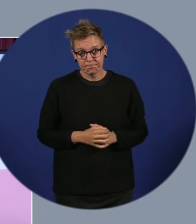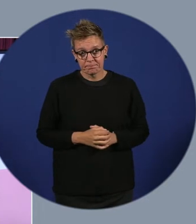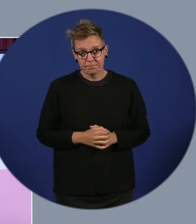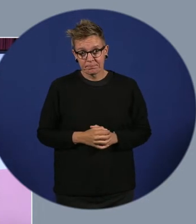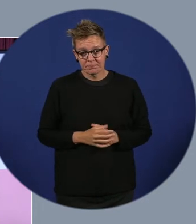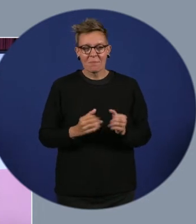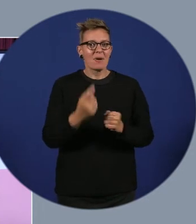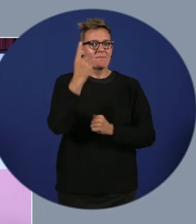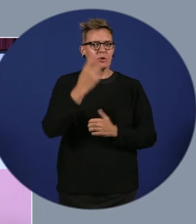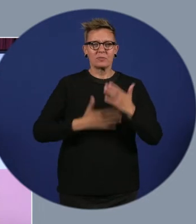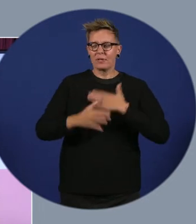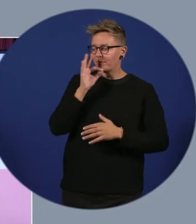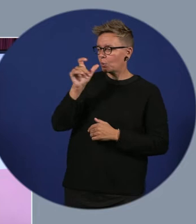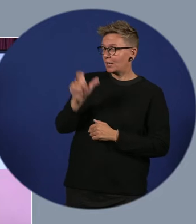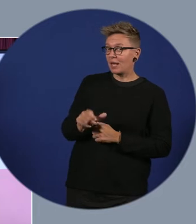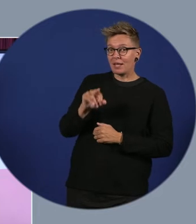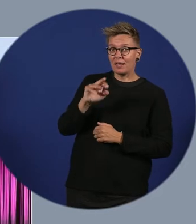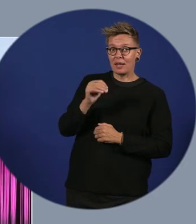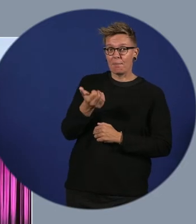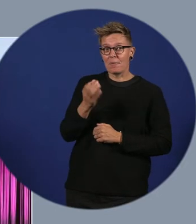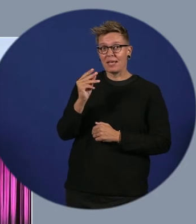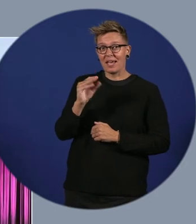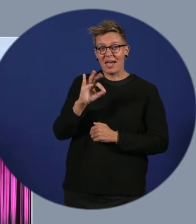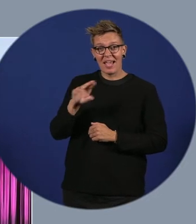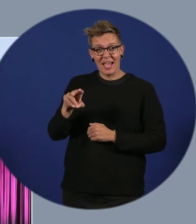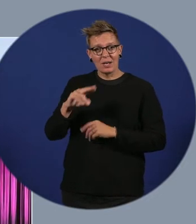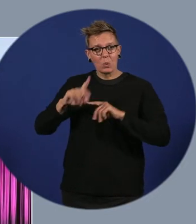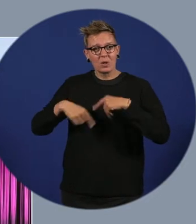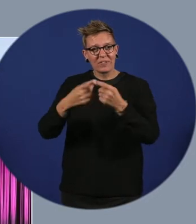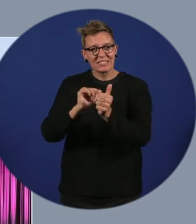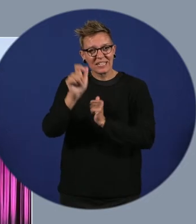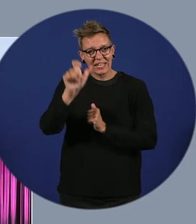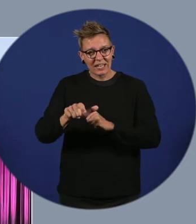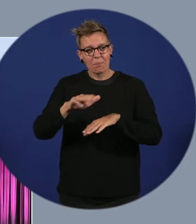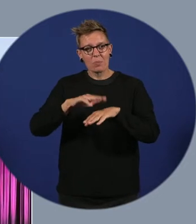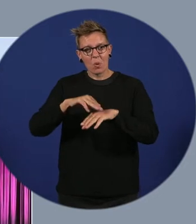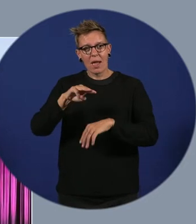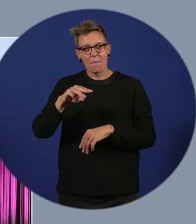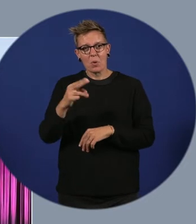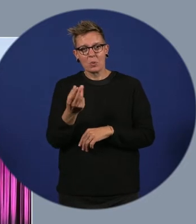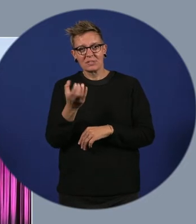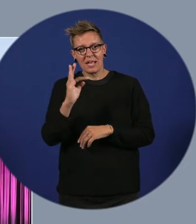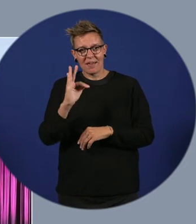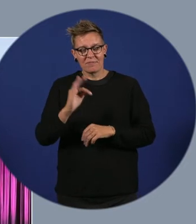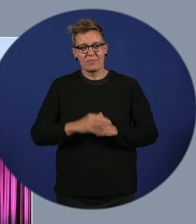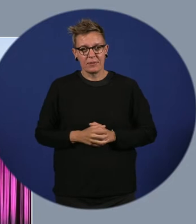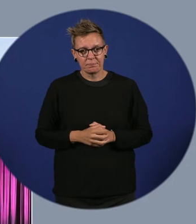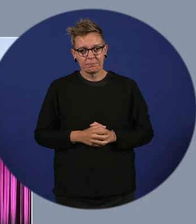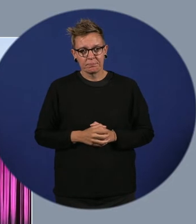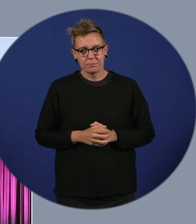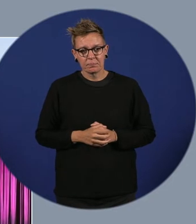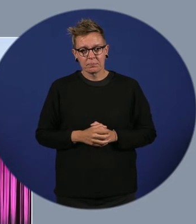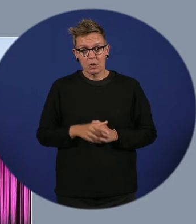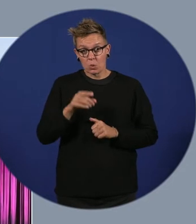Men först vill jag fråga dig, Rebecka Hinn, utvecklingsledare på Myndigheten för ungdoms- och civilsamhällsfrågor. Du har varit